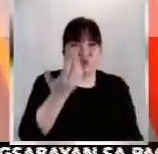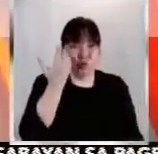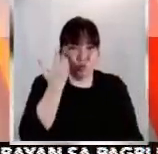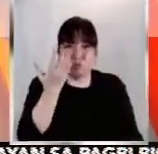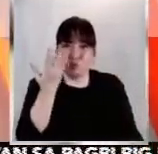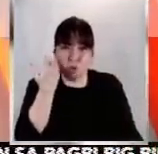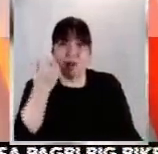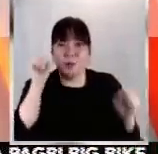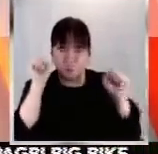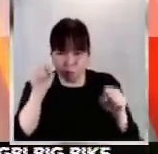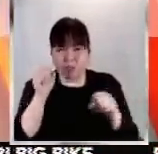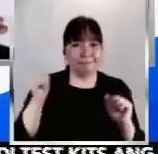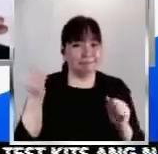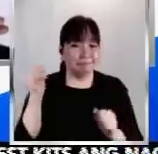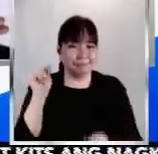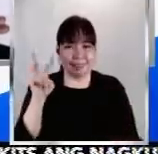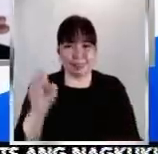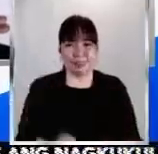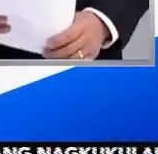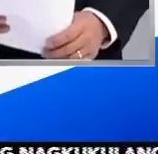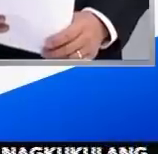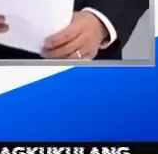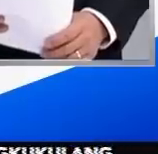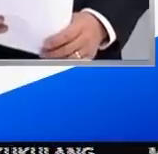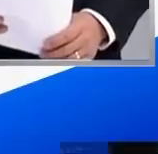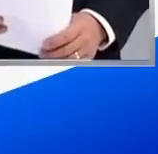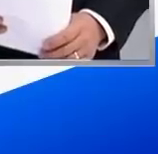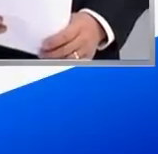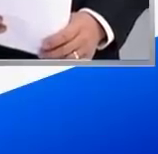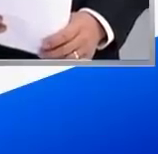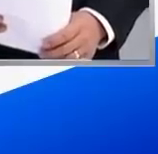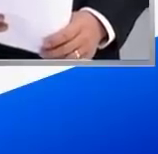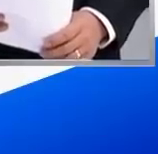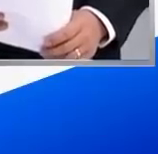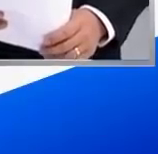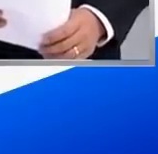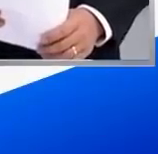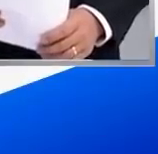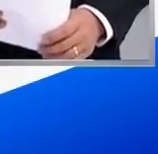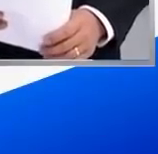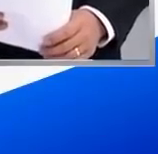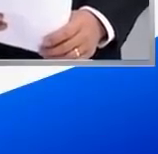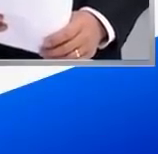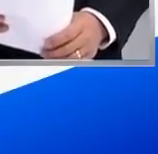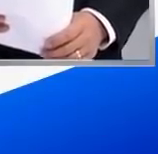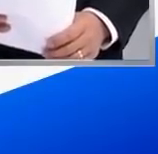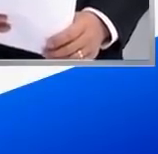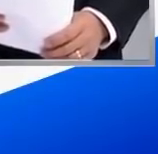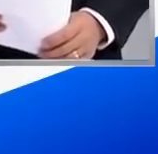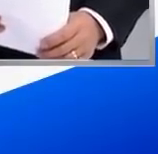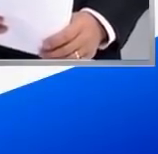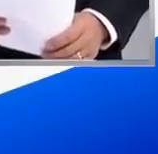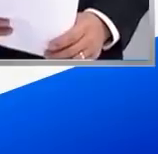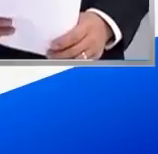ni na Calida at Guevara. At bago po tayo magtapos, nais muna naming batiin ng happy birthday ang ating kasamang